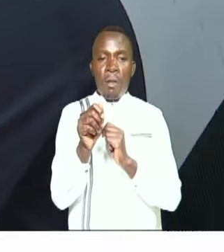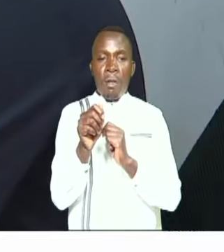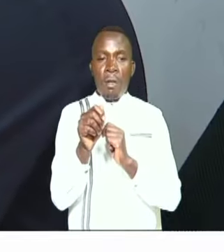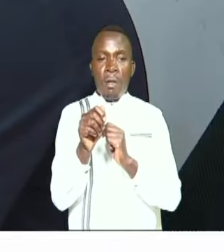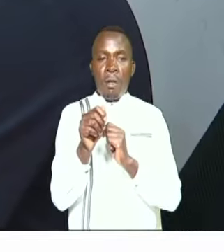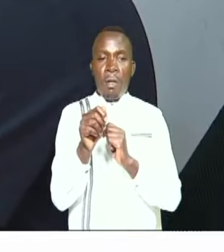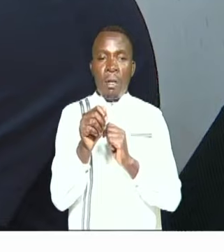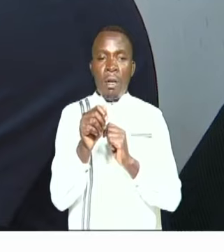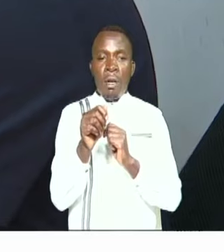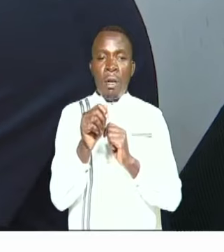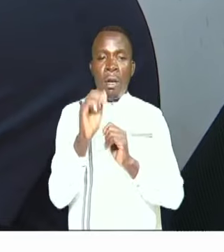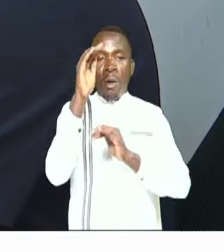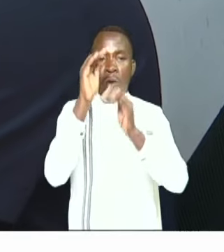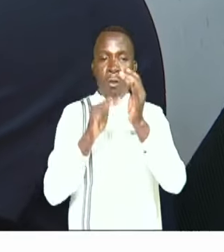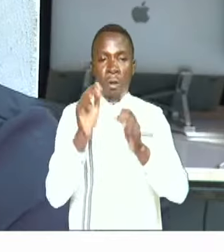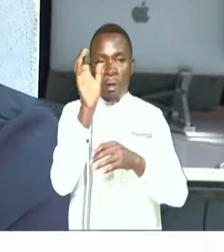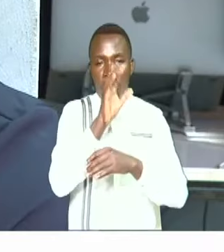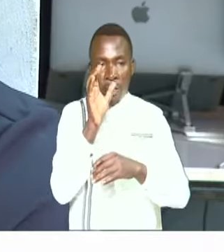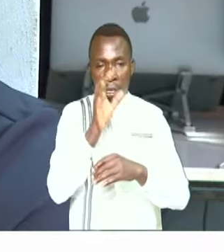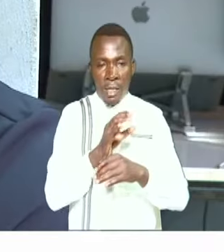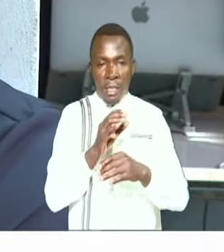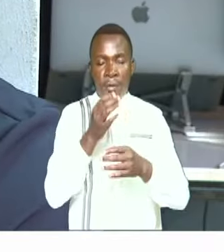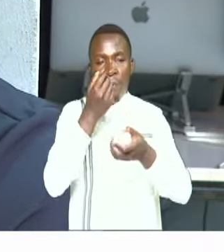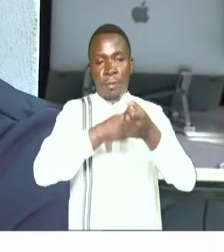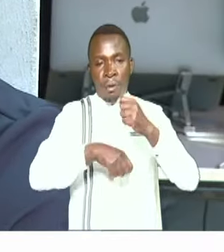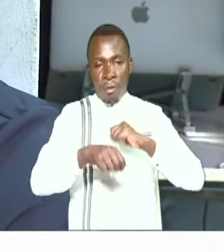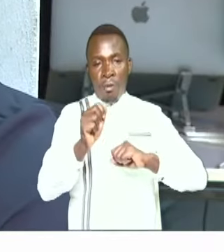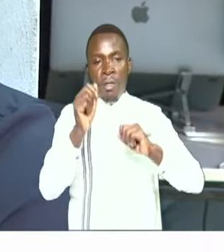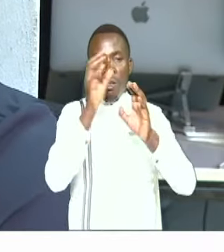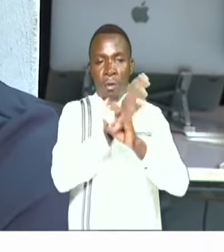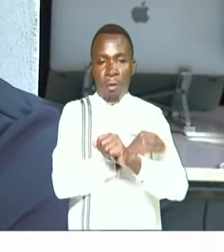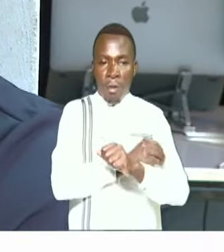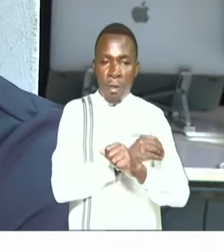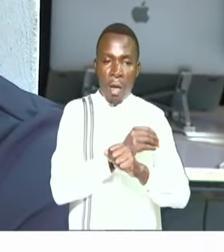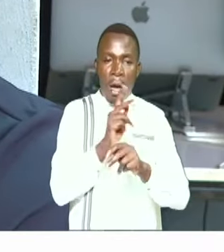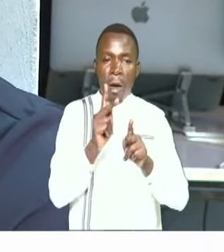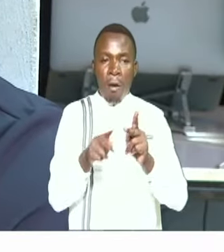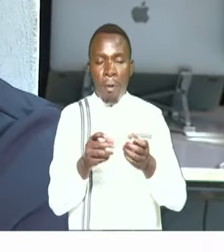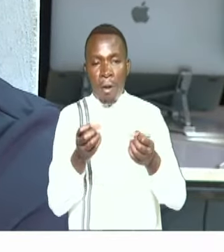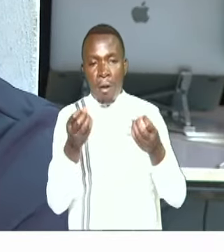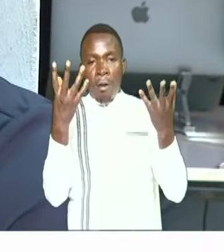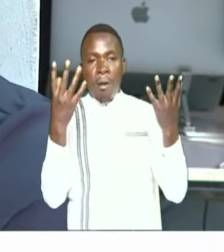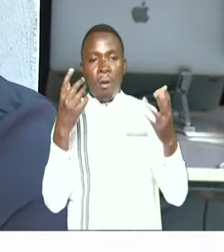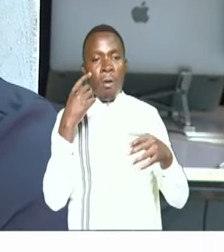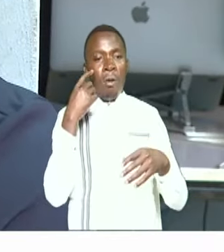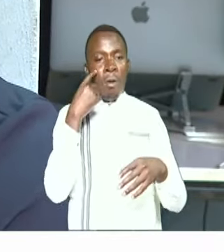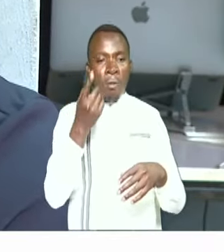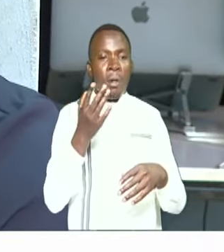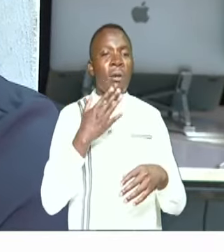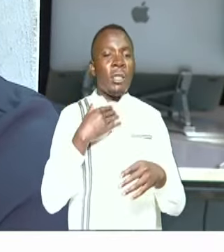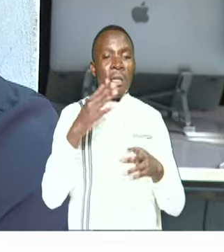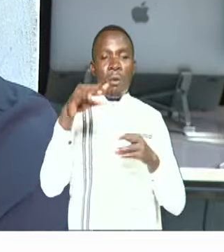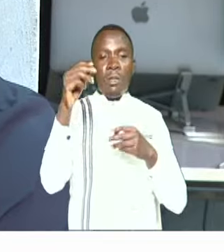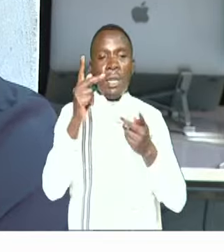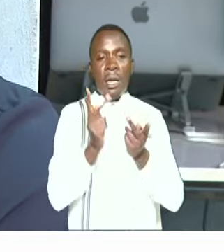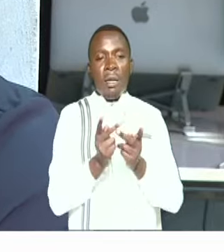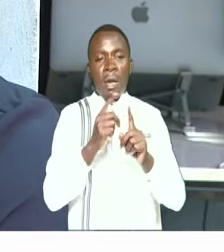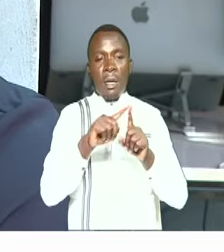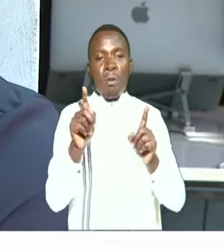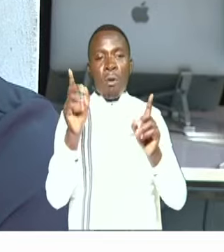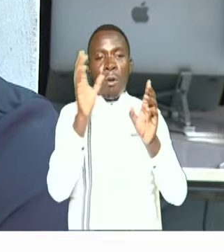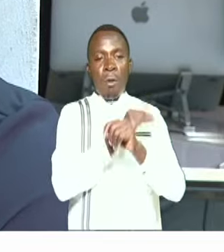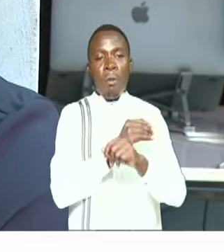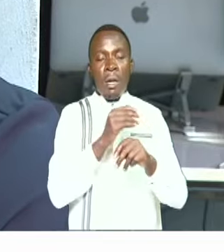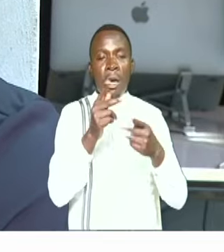stage yo gushaka izo event tukazibura biba ku bantu benshi ugasanga ushaka kujya ahantu ariko ukabura ahantu